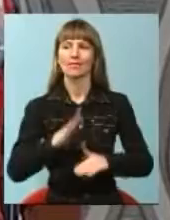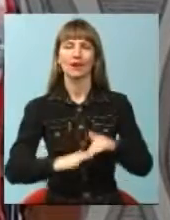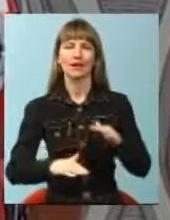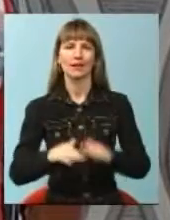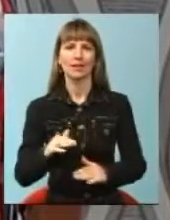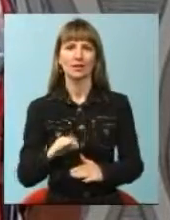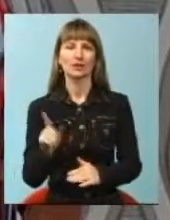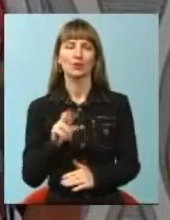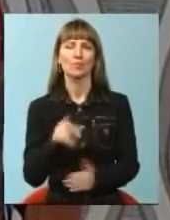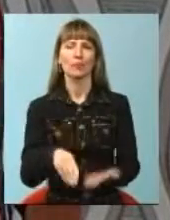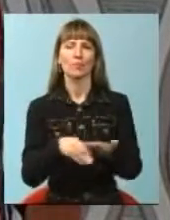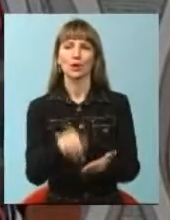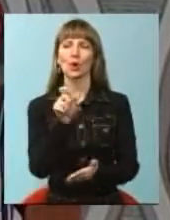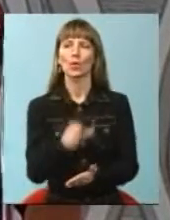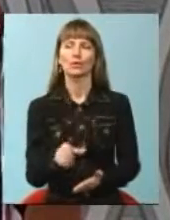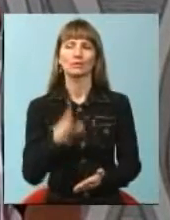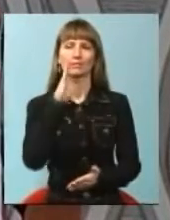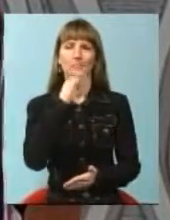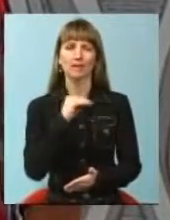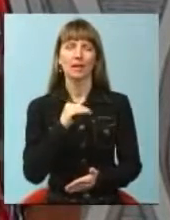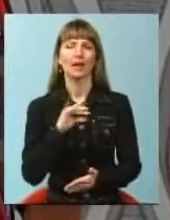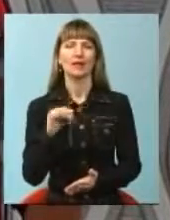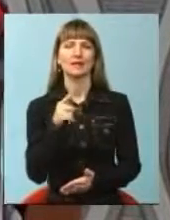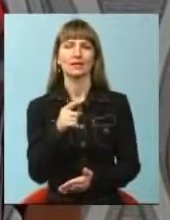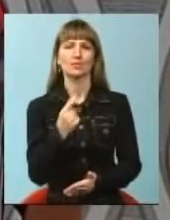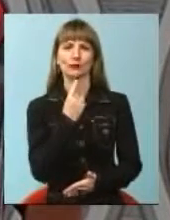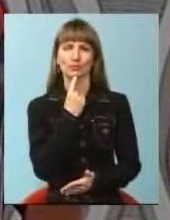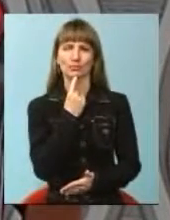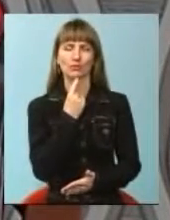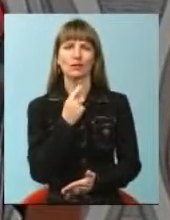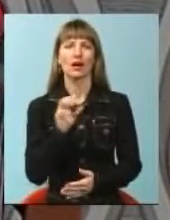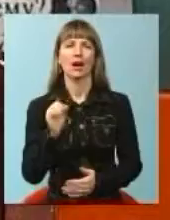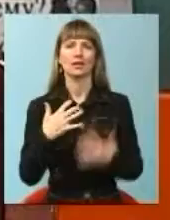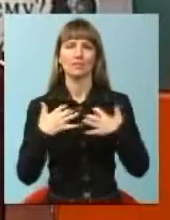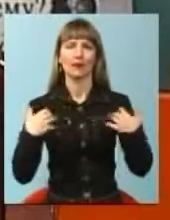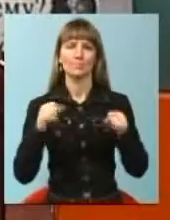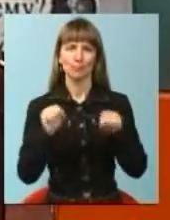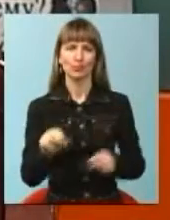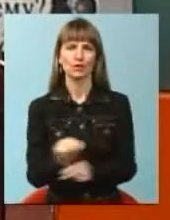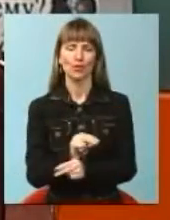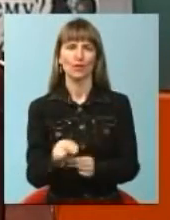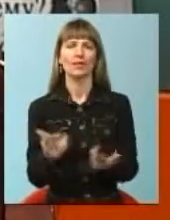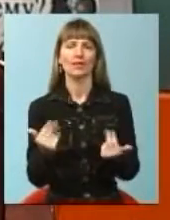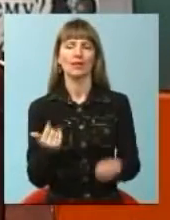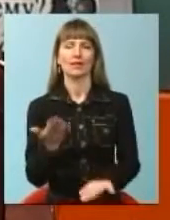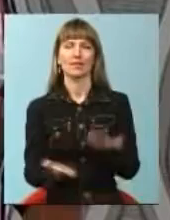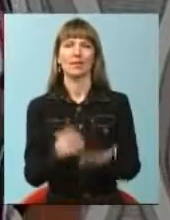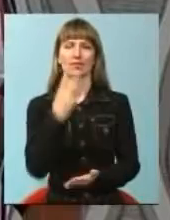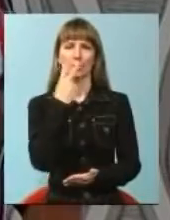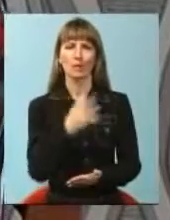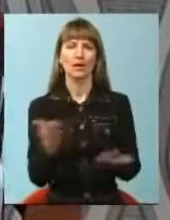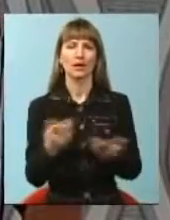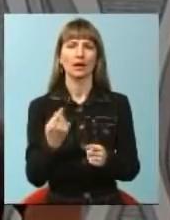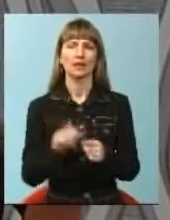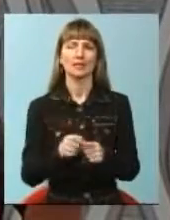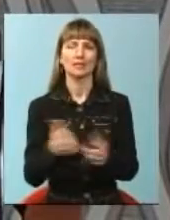аби допомогти людині справитися з її лихом. А тварин можна лікувати? Звичайно. Напевно, ти бачила, так, як ті